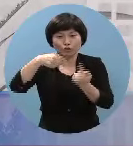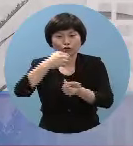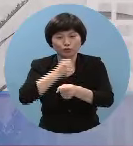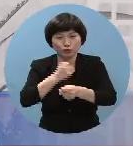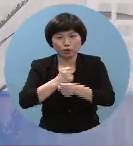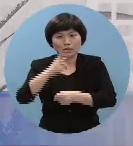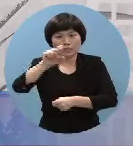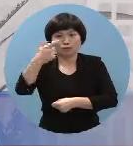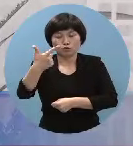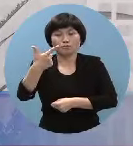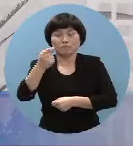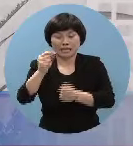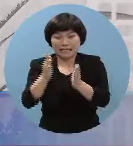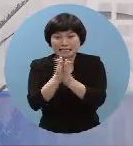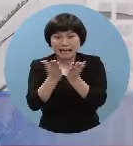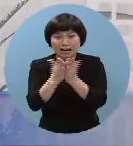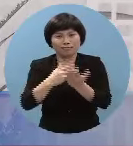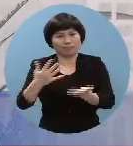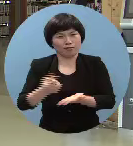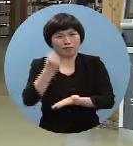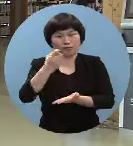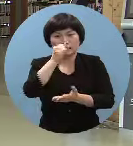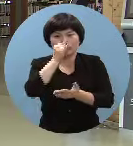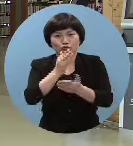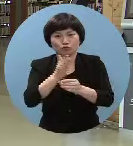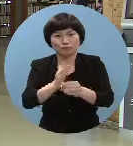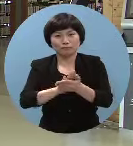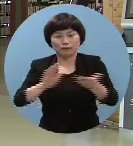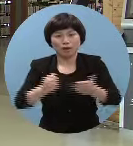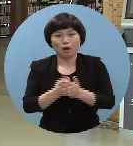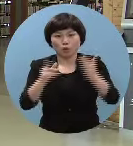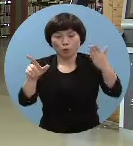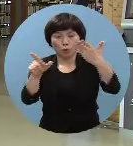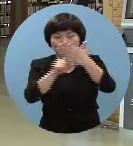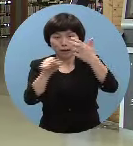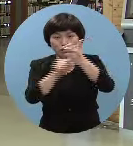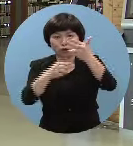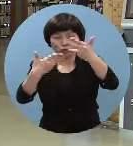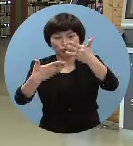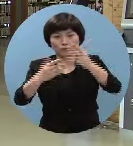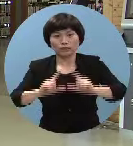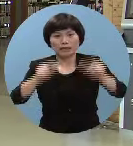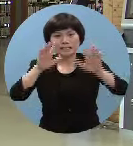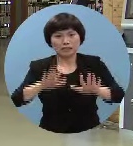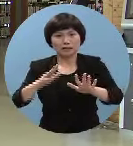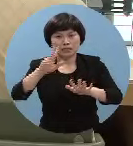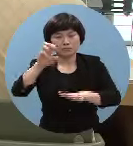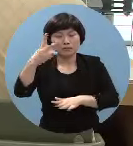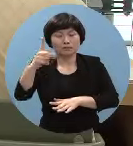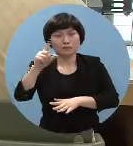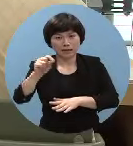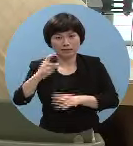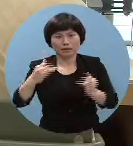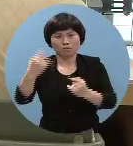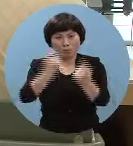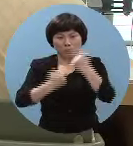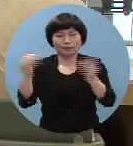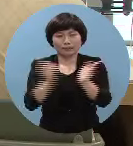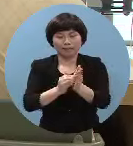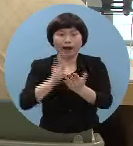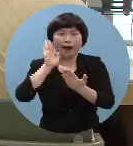운영하고 16만 여권의 장서를 보유하고 있습니다. 올해는 8월 9일 현재 32만 6천여 명이 도서관을